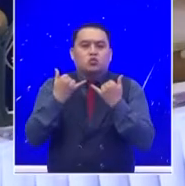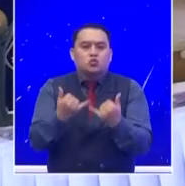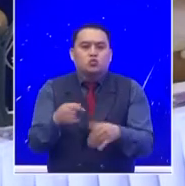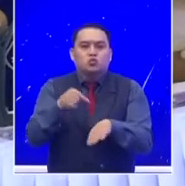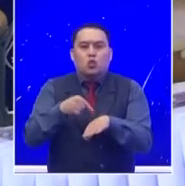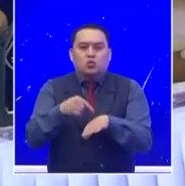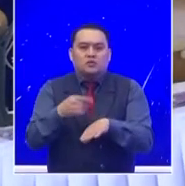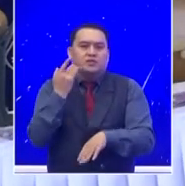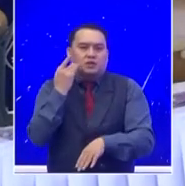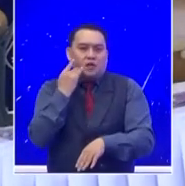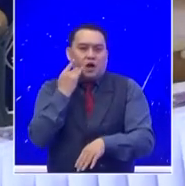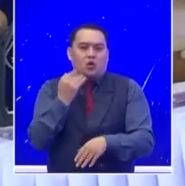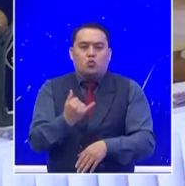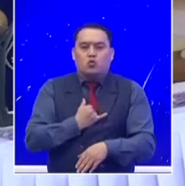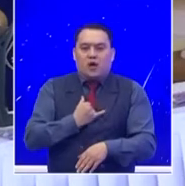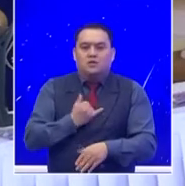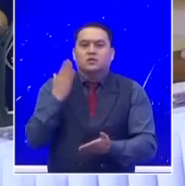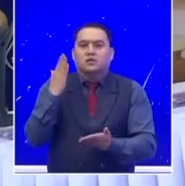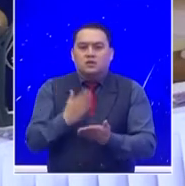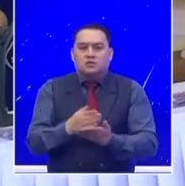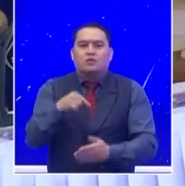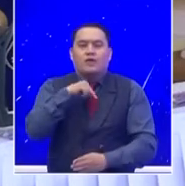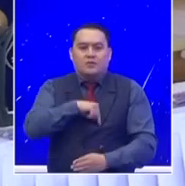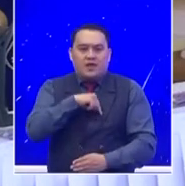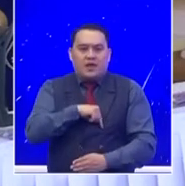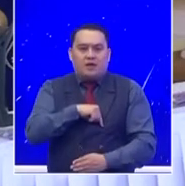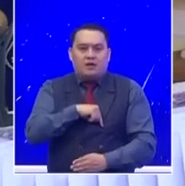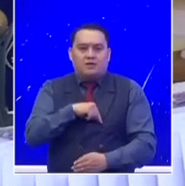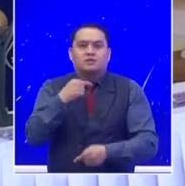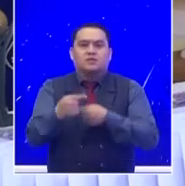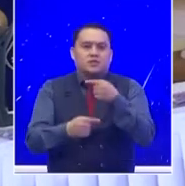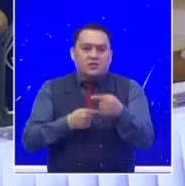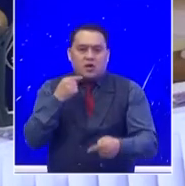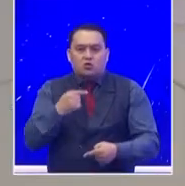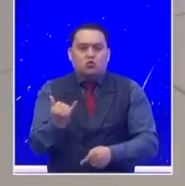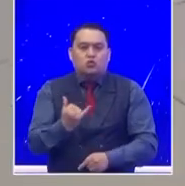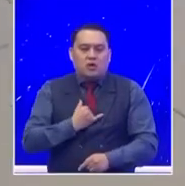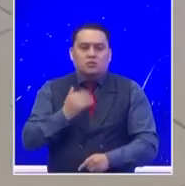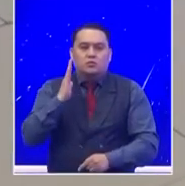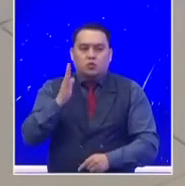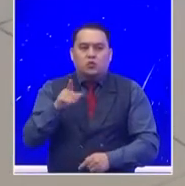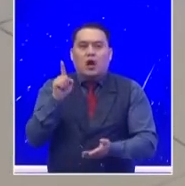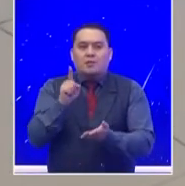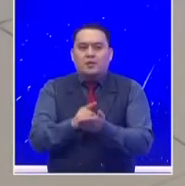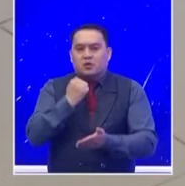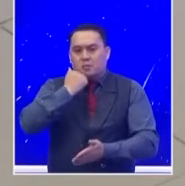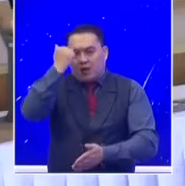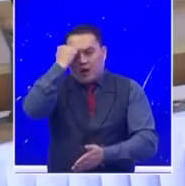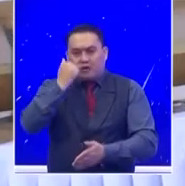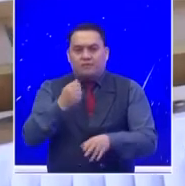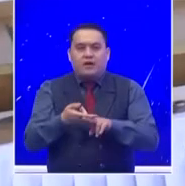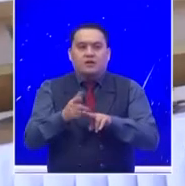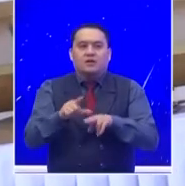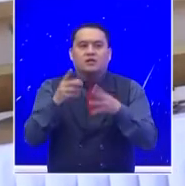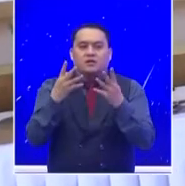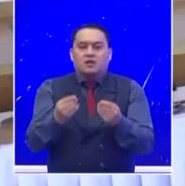благодарности, она всегда у нас сидит. И во мне сидит, и в следующем поколении будет сидеть. Но мы должны благодарить не только в этот день,